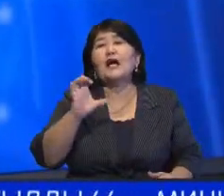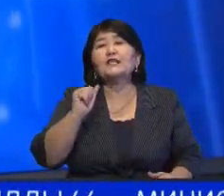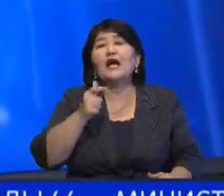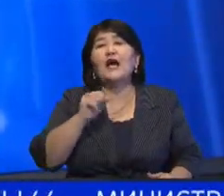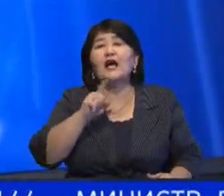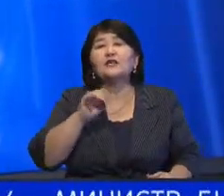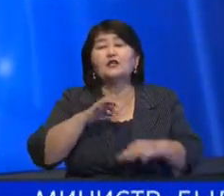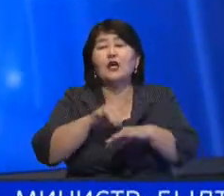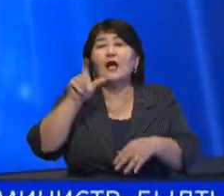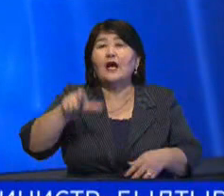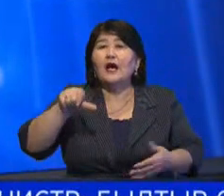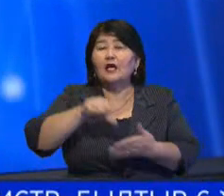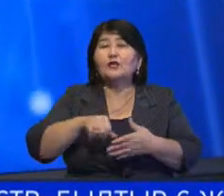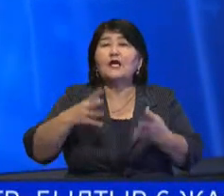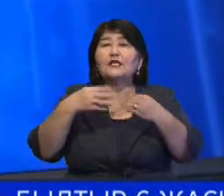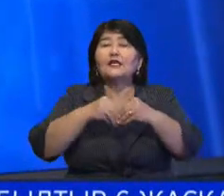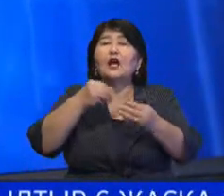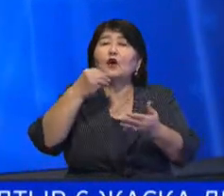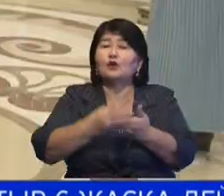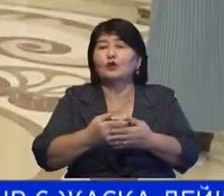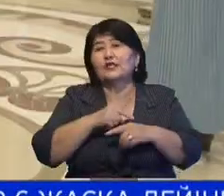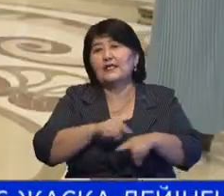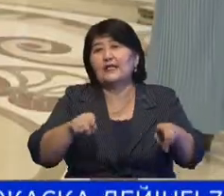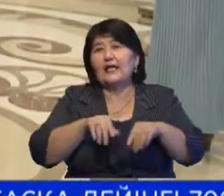жүргізіп, қатысушылар жанұя құндылығын насихаттады.